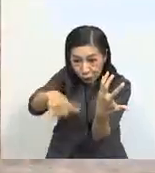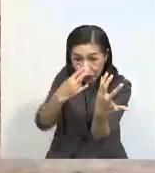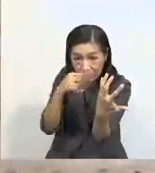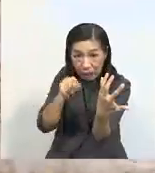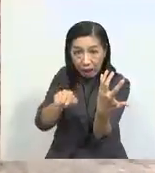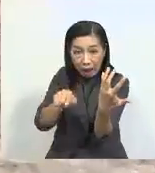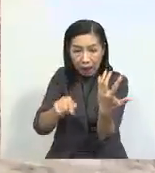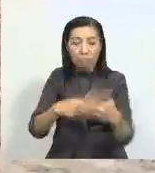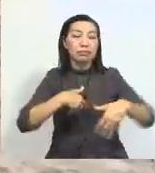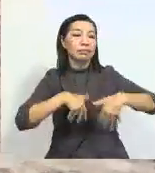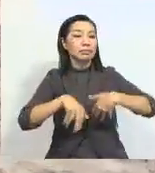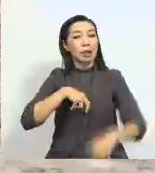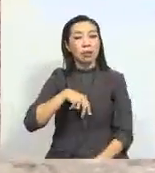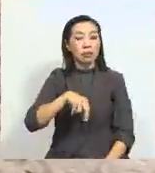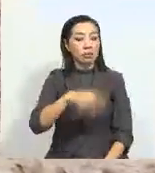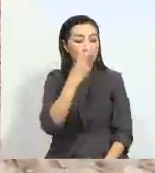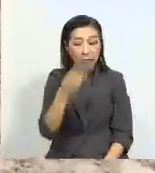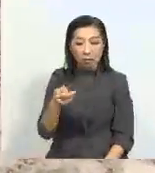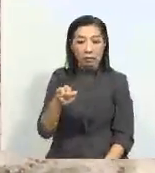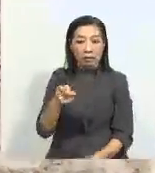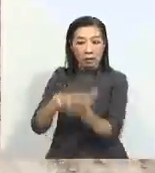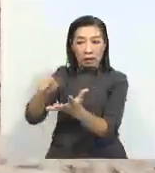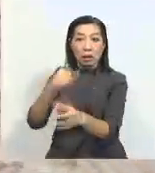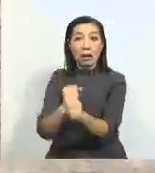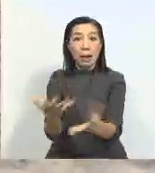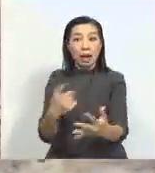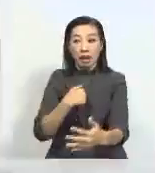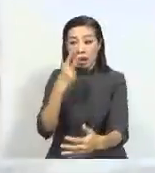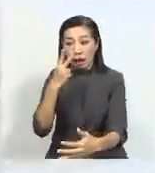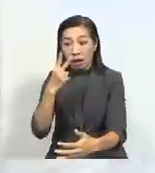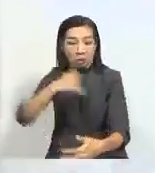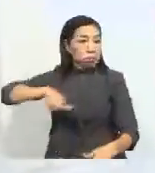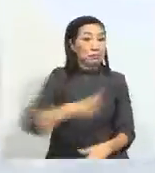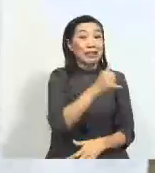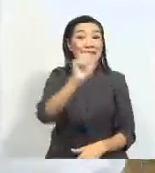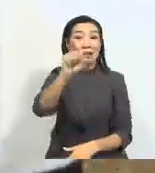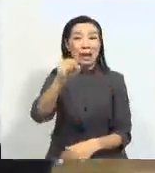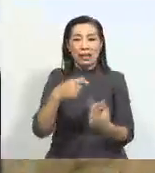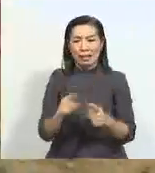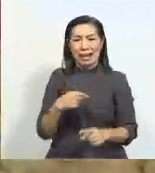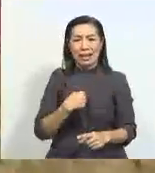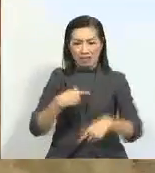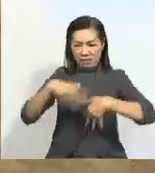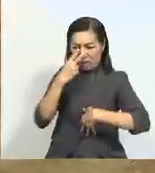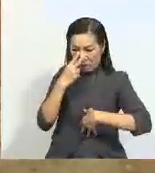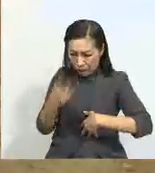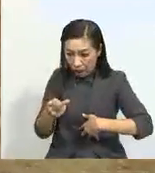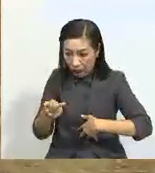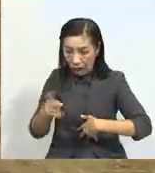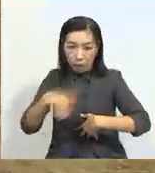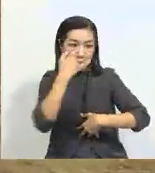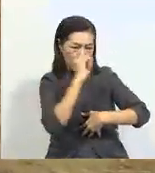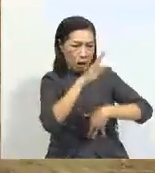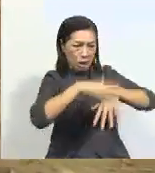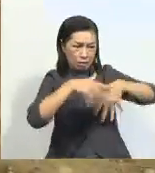คือไปเดินอยู่แล้วไปเจอแบบนี้เป็นเราจะทำยังไง ค่ะ ก็คงวิ่งนะคะ แต่ว่าอันนี้เนี่ยพอมีคนเห็นเขาก็จะแจ้ง